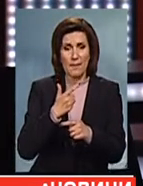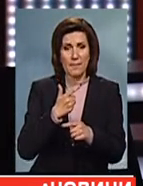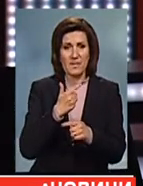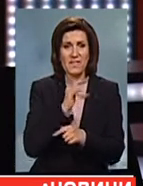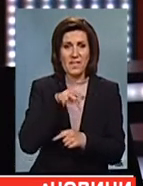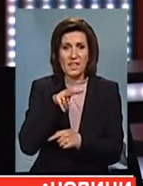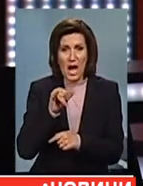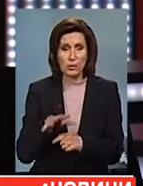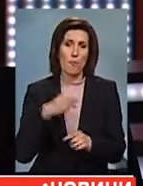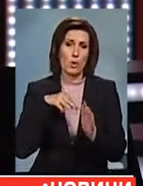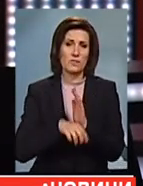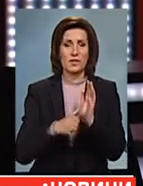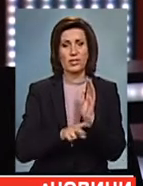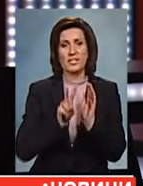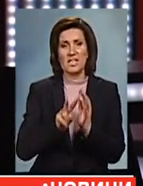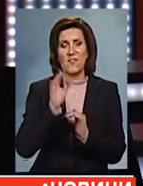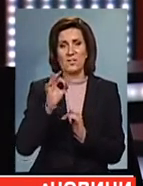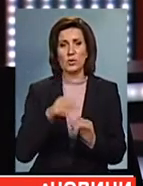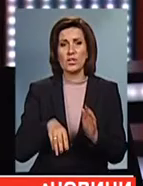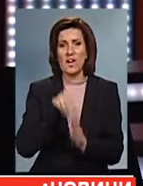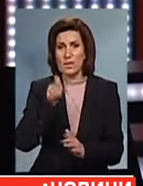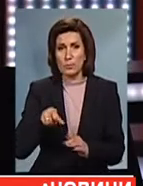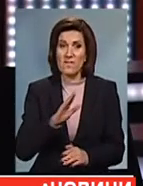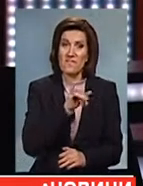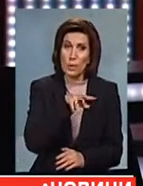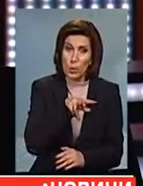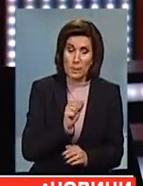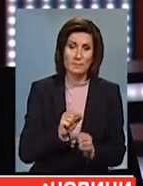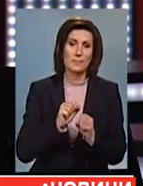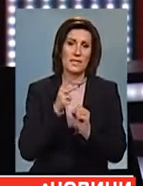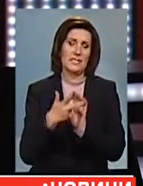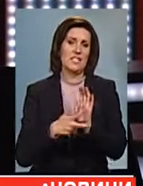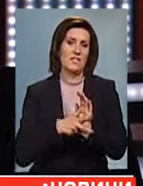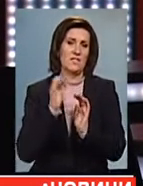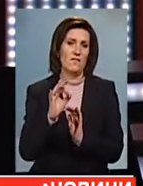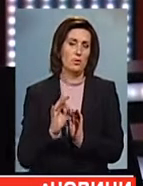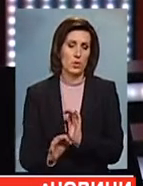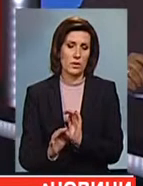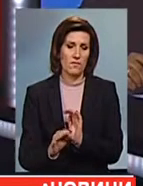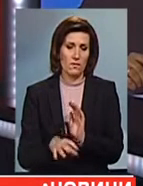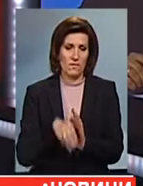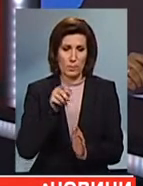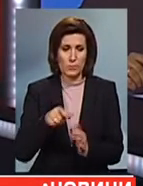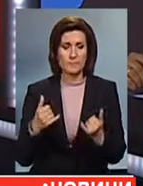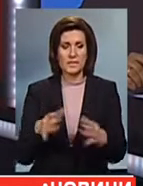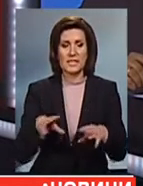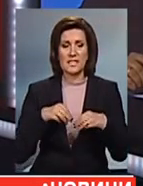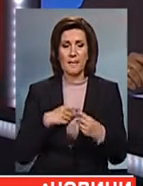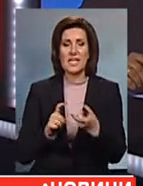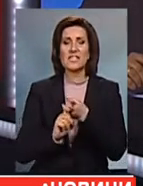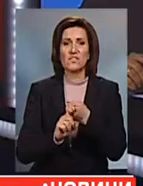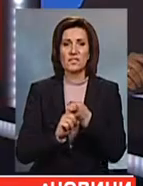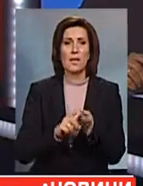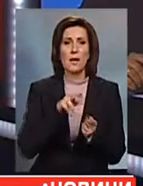проголосувало 62% виборців. За його суперника Олександра Вілкула голоси віддали 38% виборців. Зараз з нами на